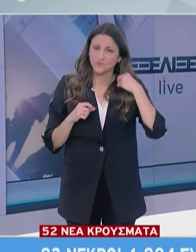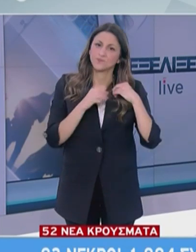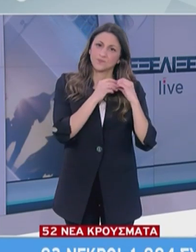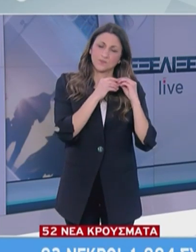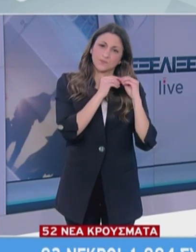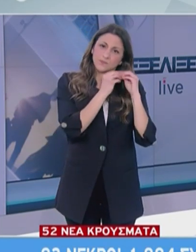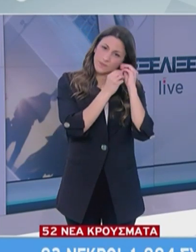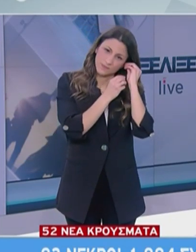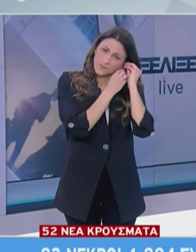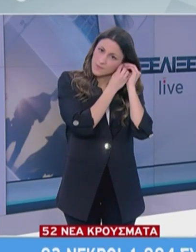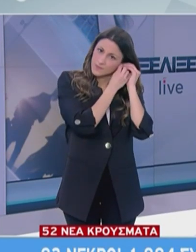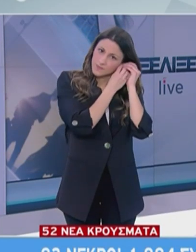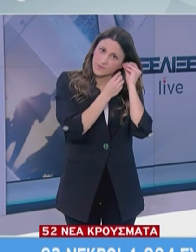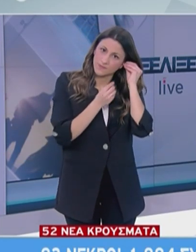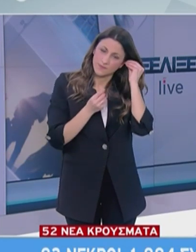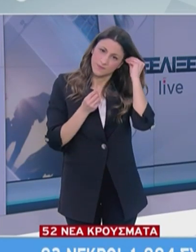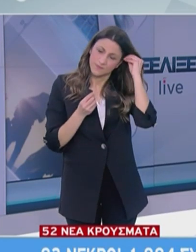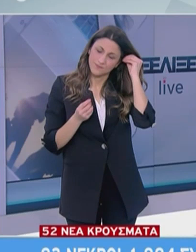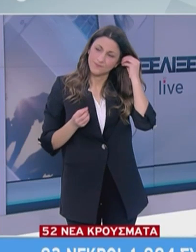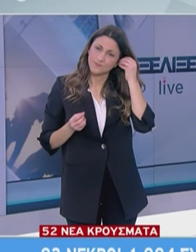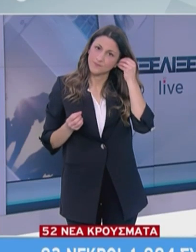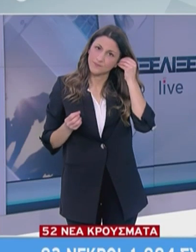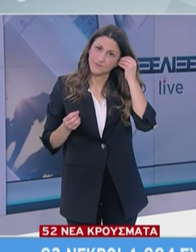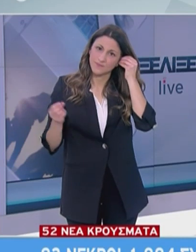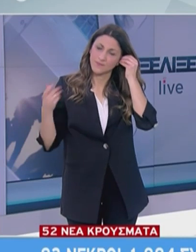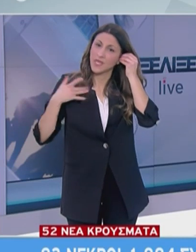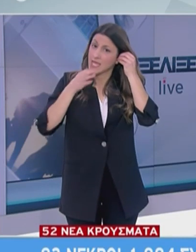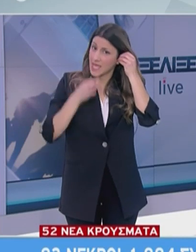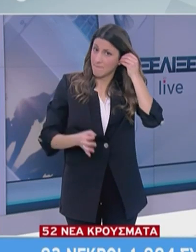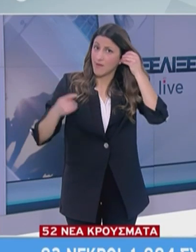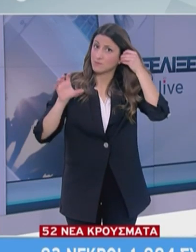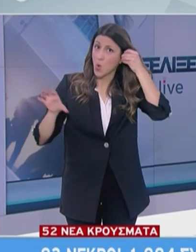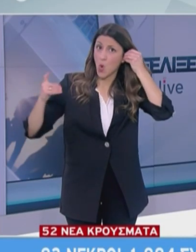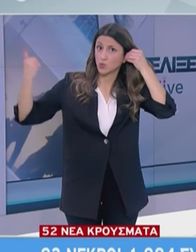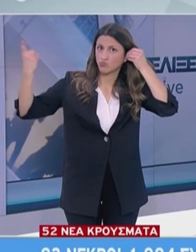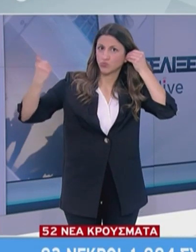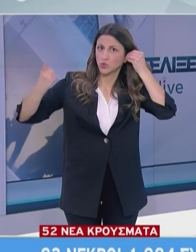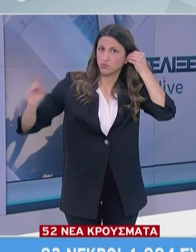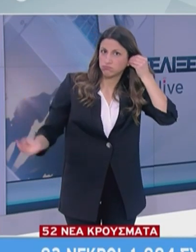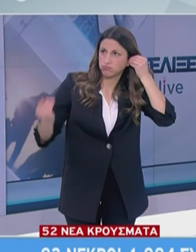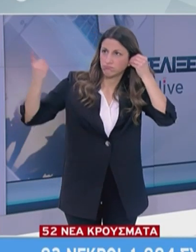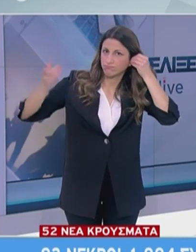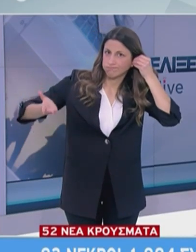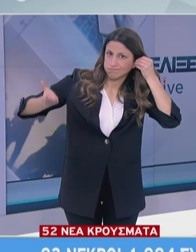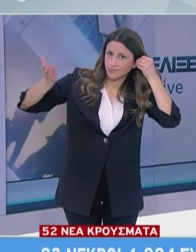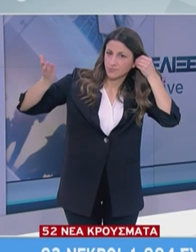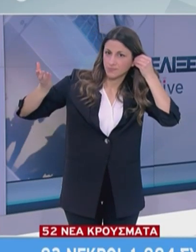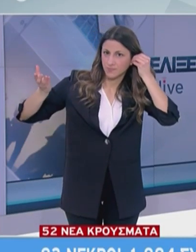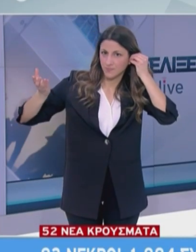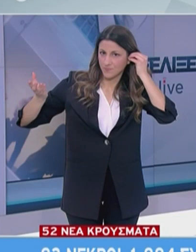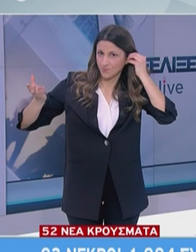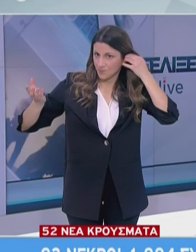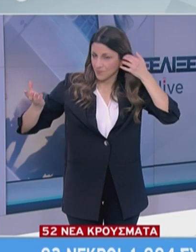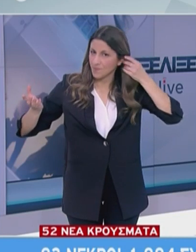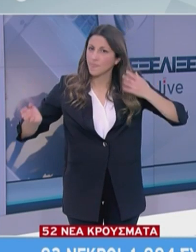Καταρχάς, είπα χτες για τις χώρες οι οποίες έχουν υψηλά ποσοστά νόσης, όπως αναμένεται βέβαια, μετά